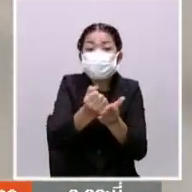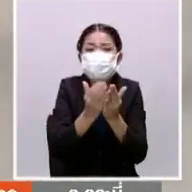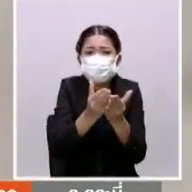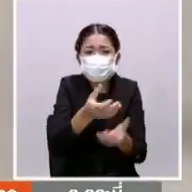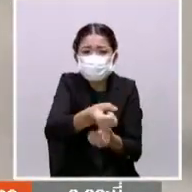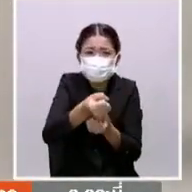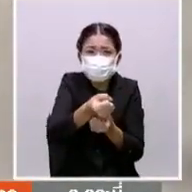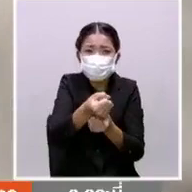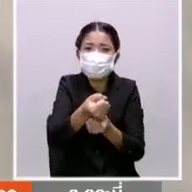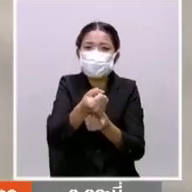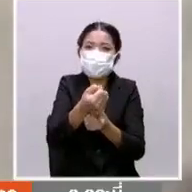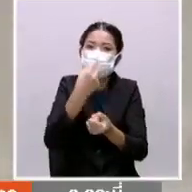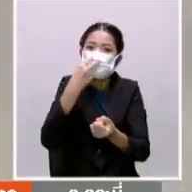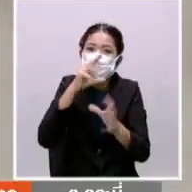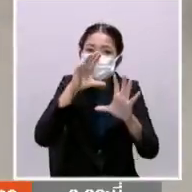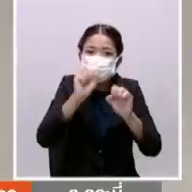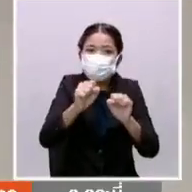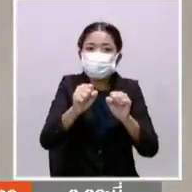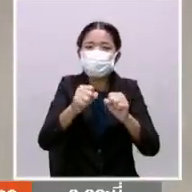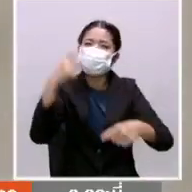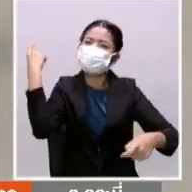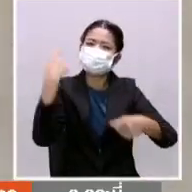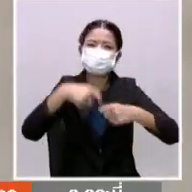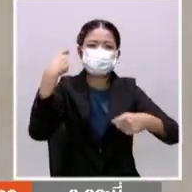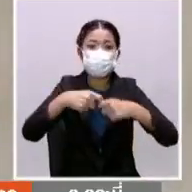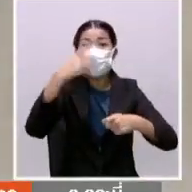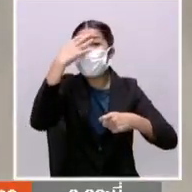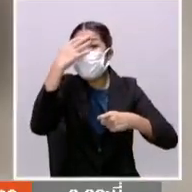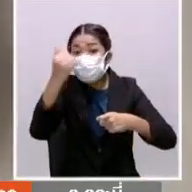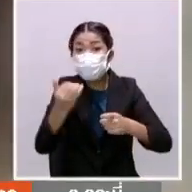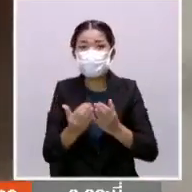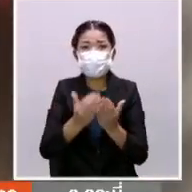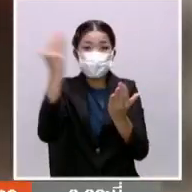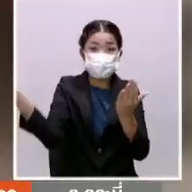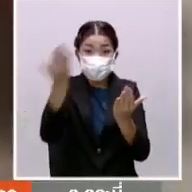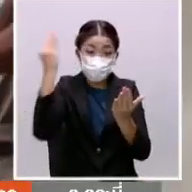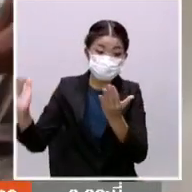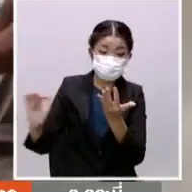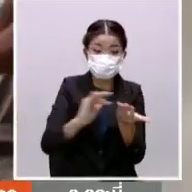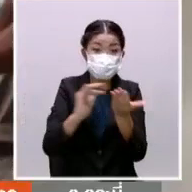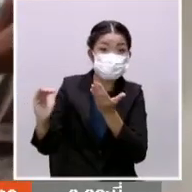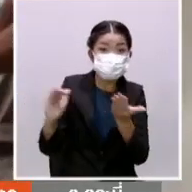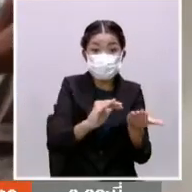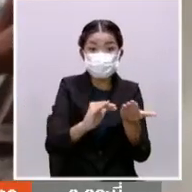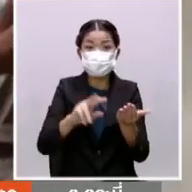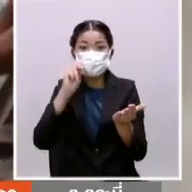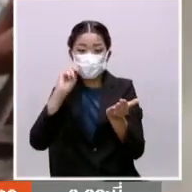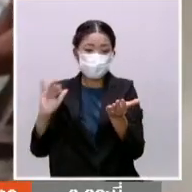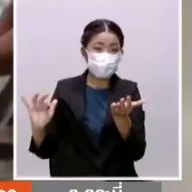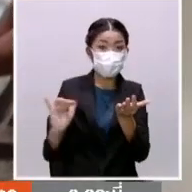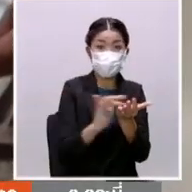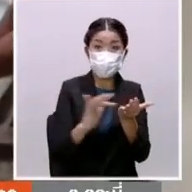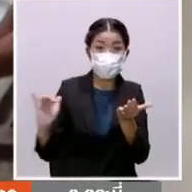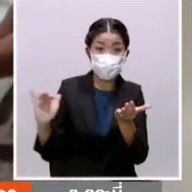องเรือแต่ก็อย่างที่เห็นนี่แหละครับทำได้ด้วยความยากลำบากนะครับเพราะว่าคลื่นลมเนี่ยมันมาแรงจริงๆครับจนน้ำเข้าไปในเรือ